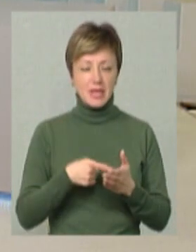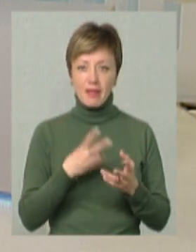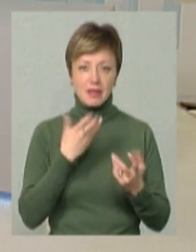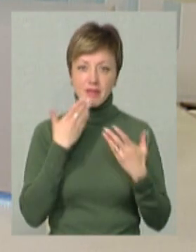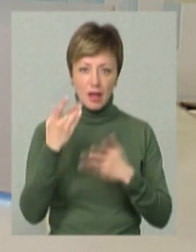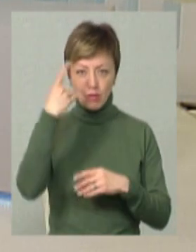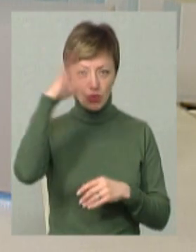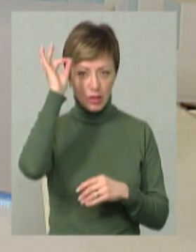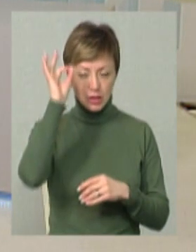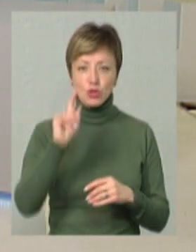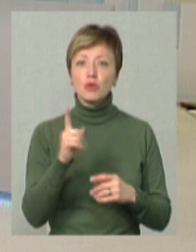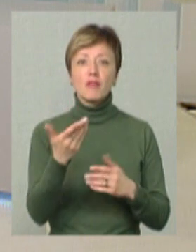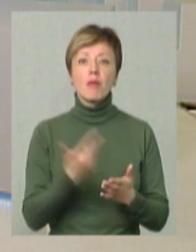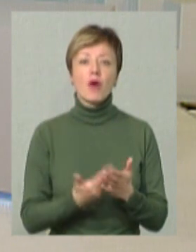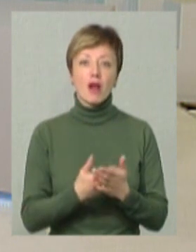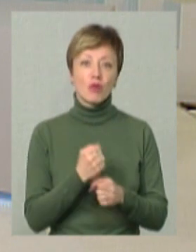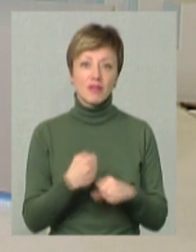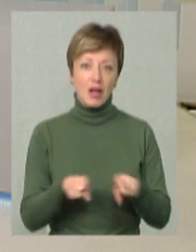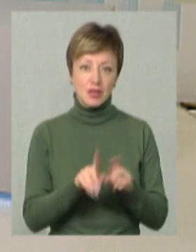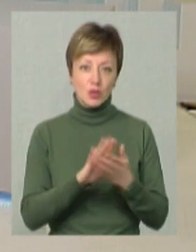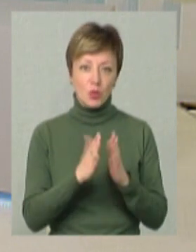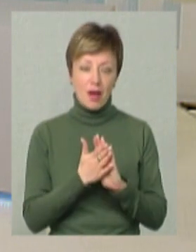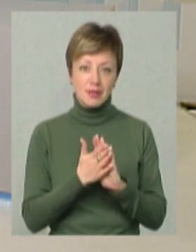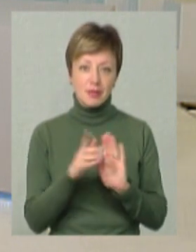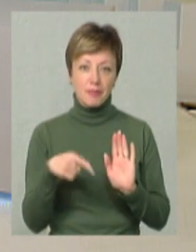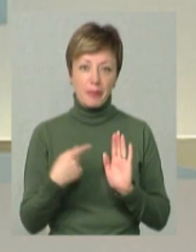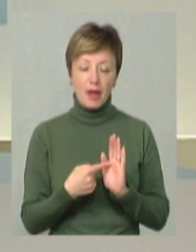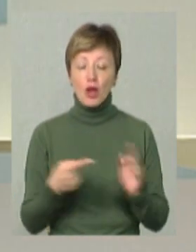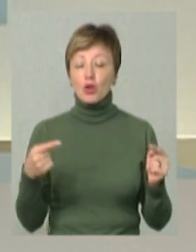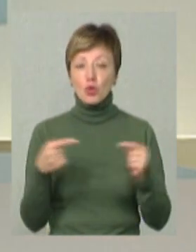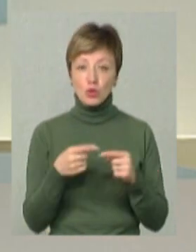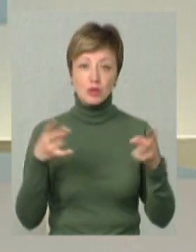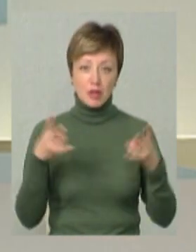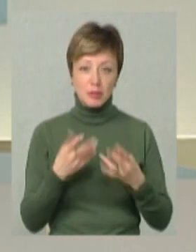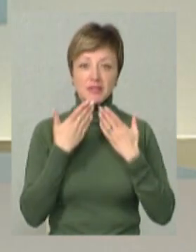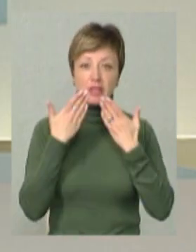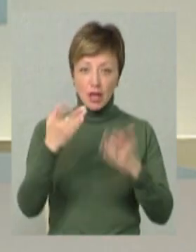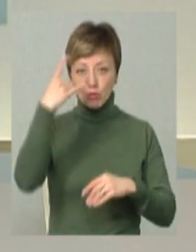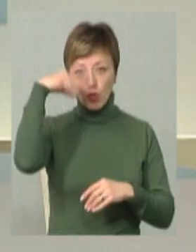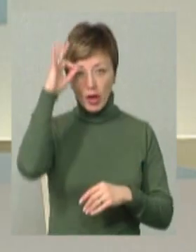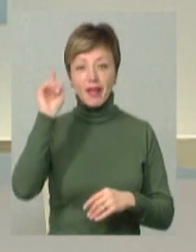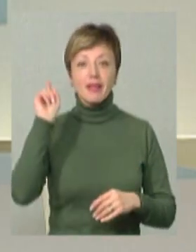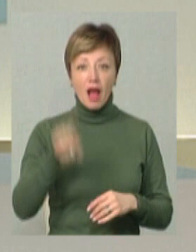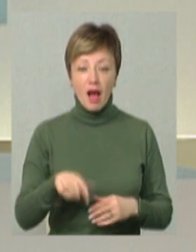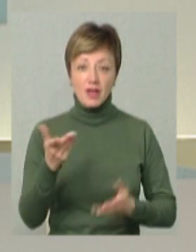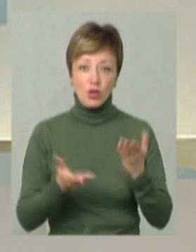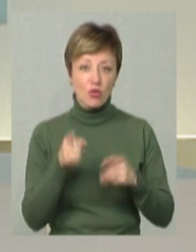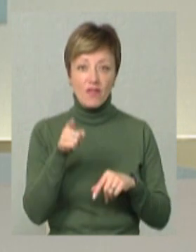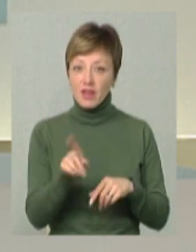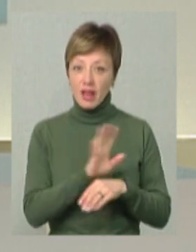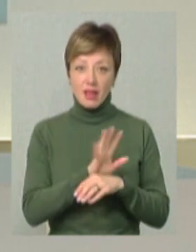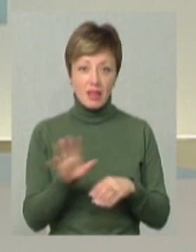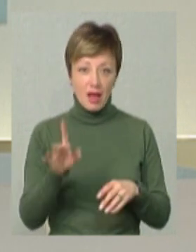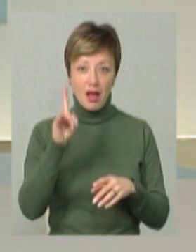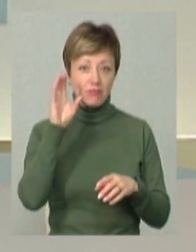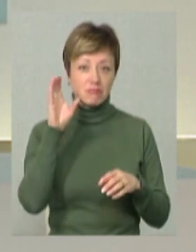не зверталась до поліції. Що би порадили робити в таких ситуаціях все-таки? Однозначно звертатися до поліції. Навіть якщо ви не пішли на